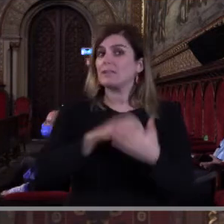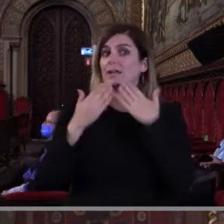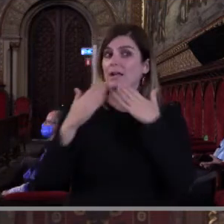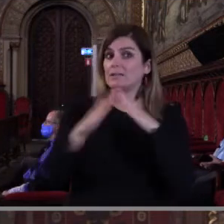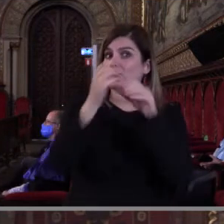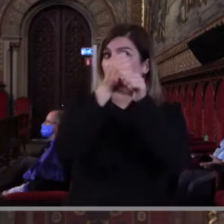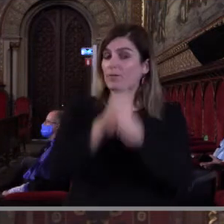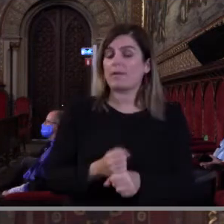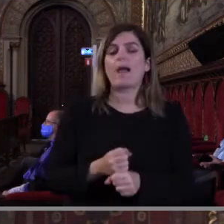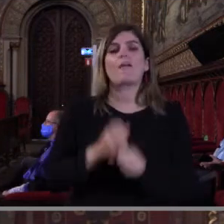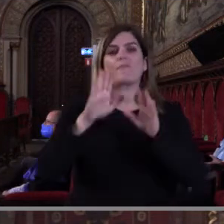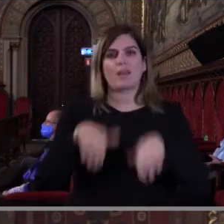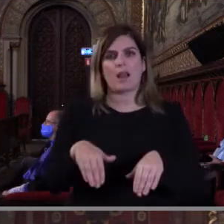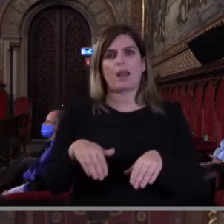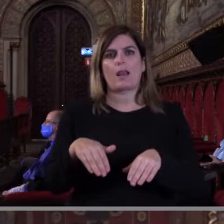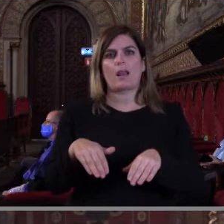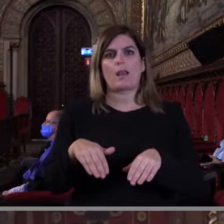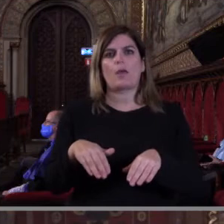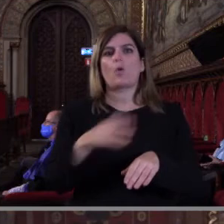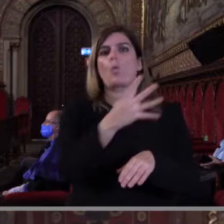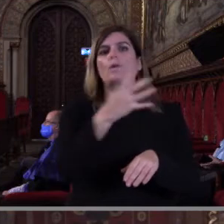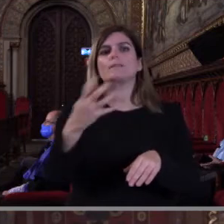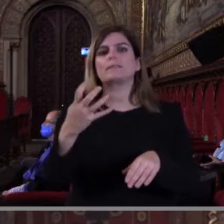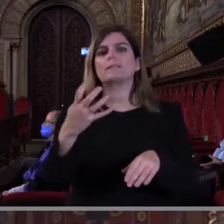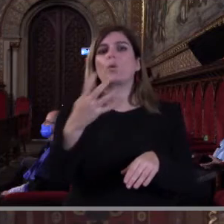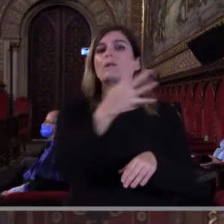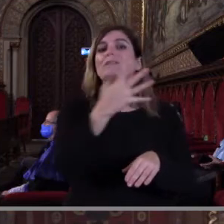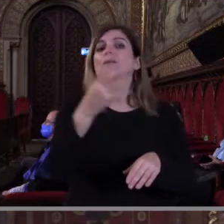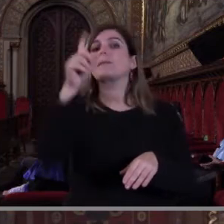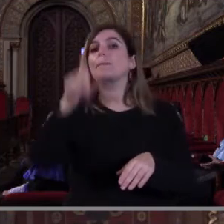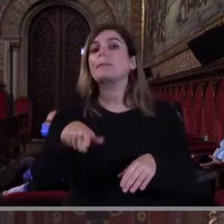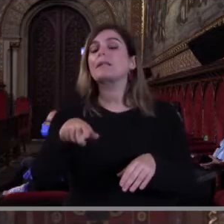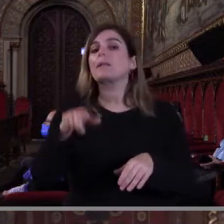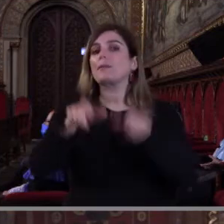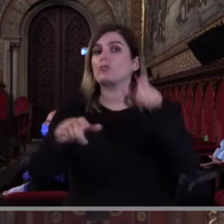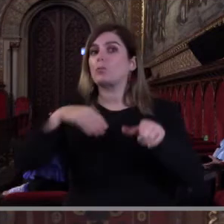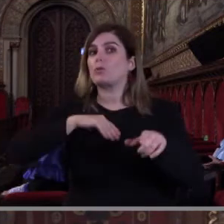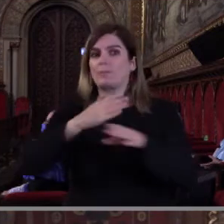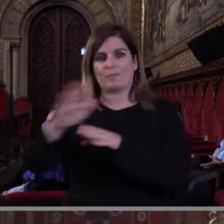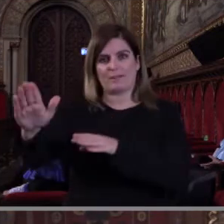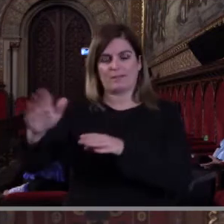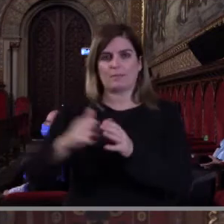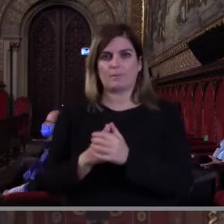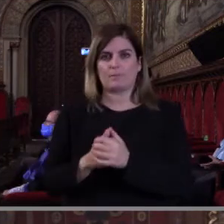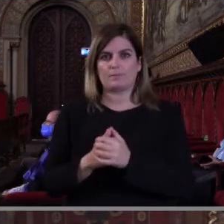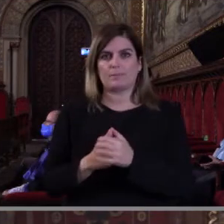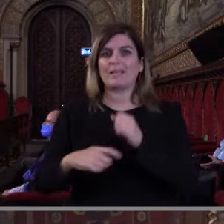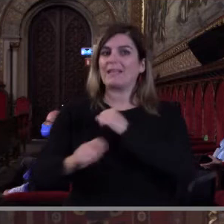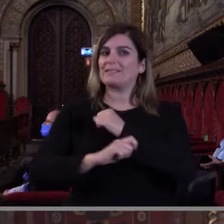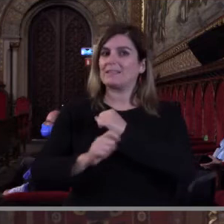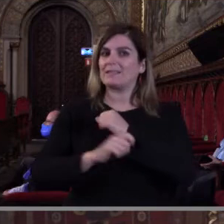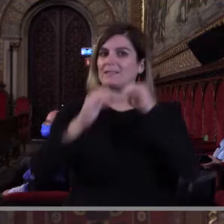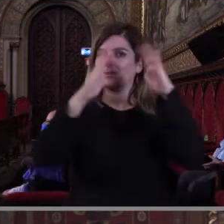confinament, s'ha pogut evitar la pèrdua de més de 450.000 vides humanes. L'estratègia de